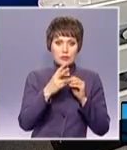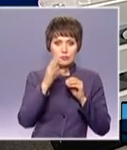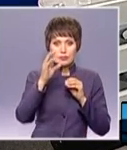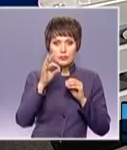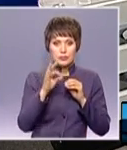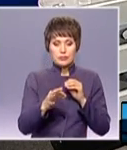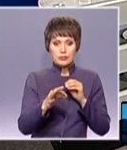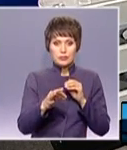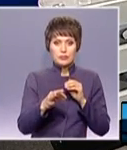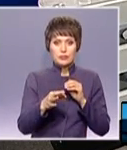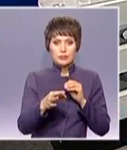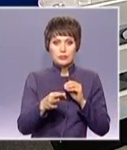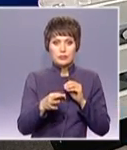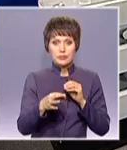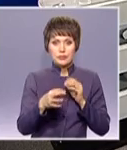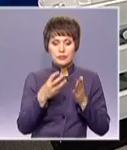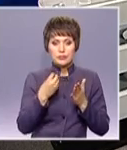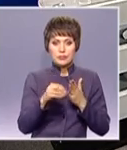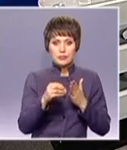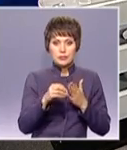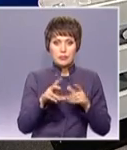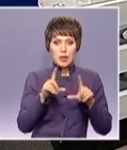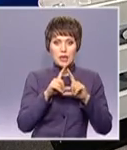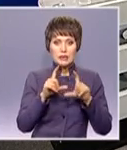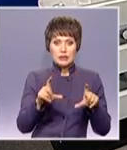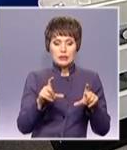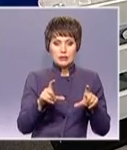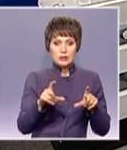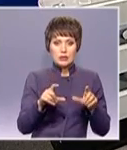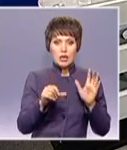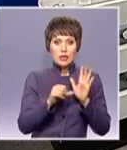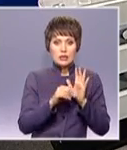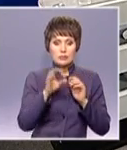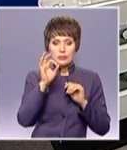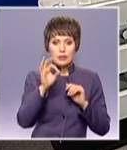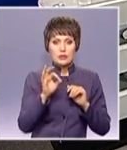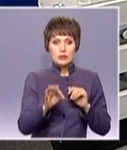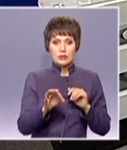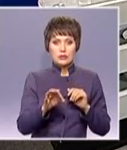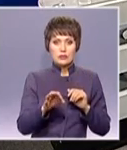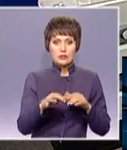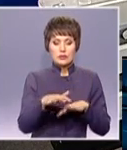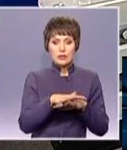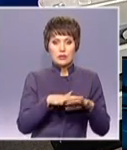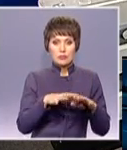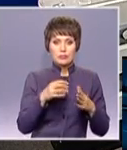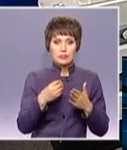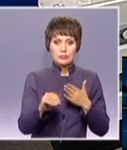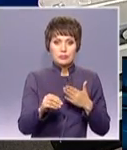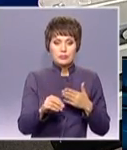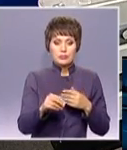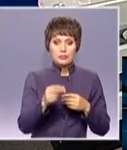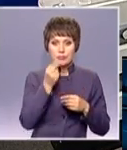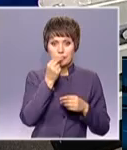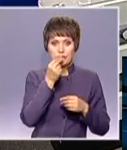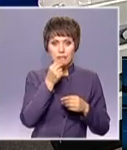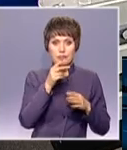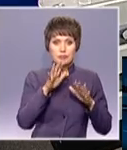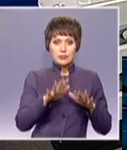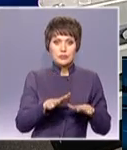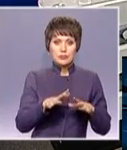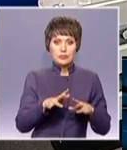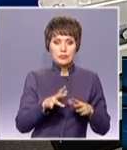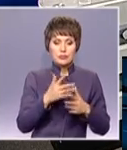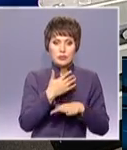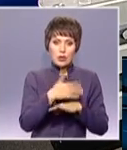12%, обратите внимание, 12% покупают в магазинах. 6% населения покупают продукцию в местах